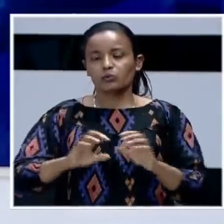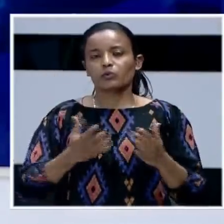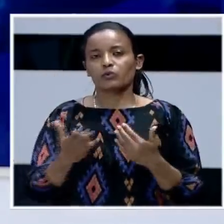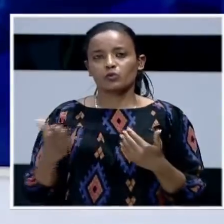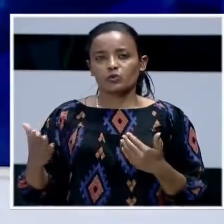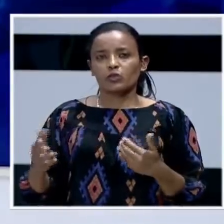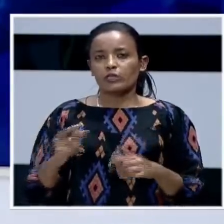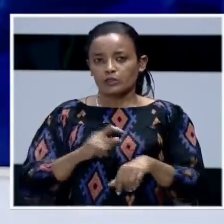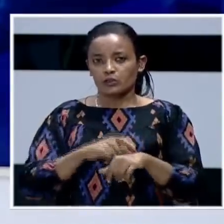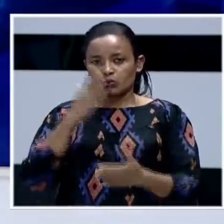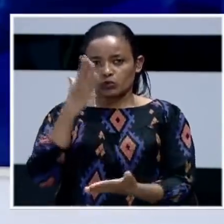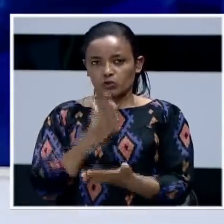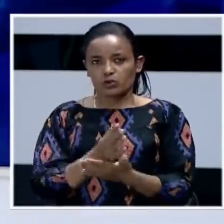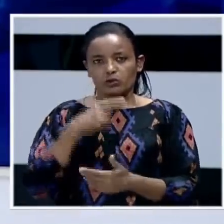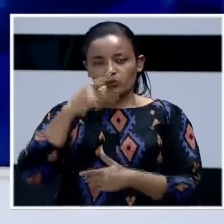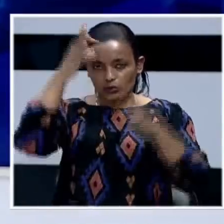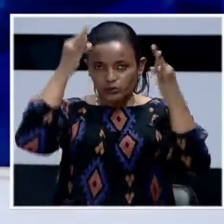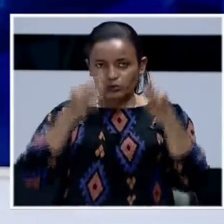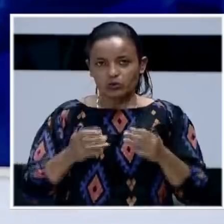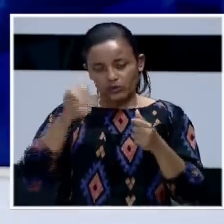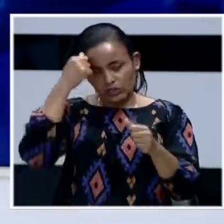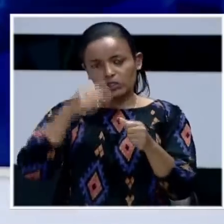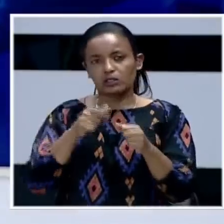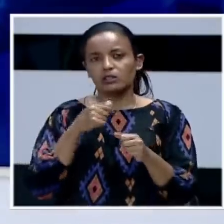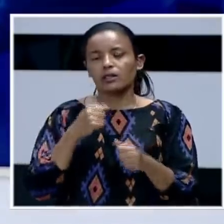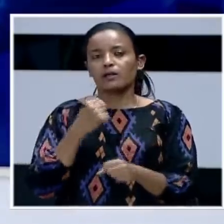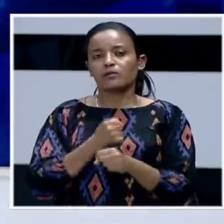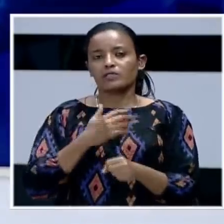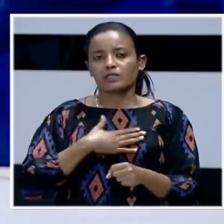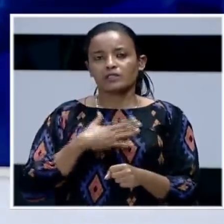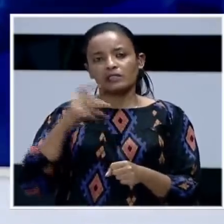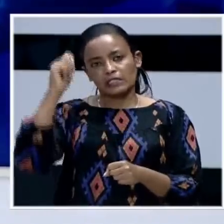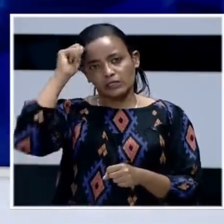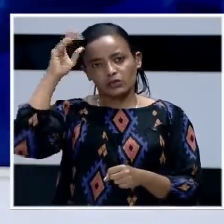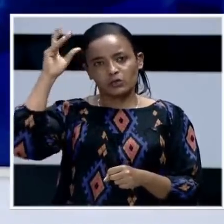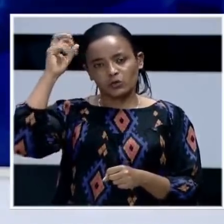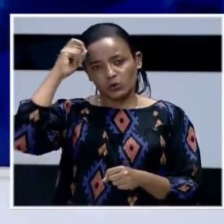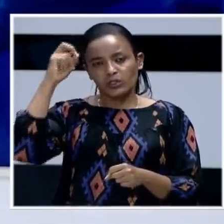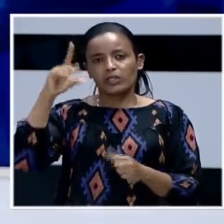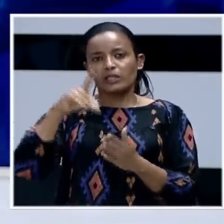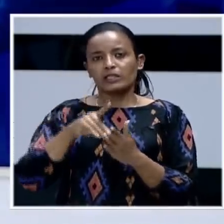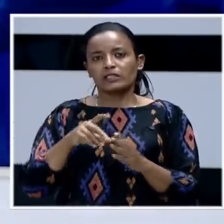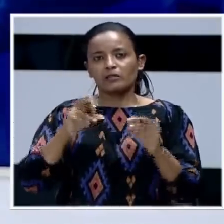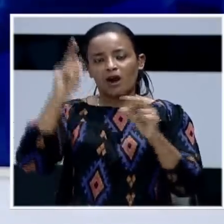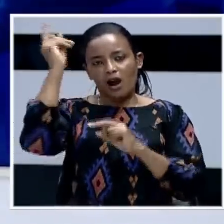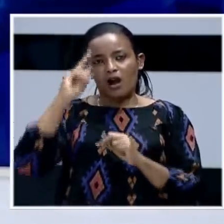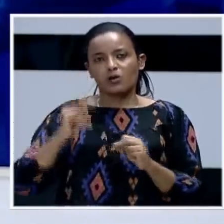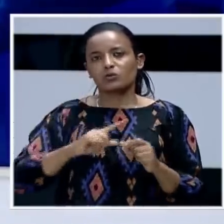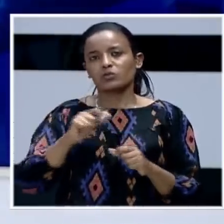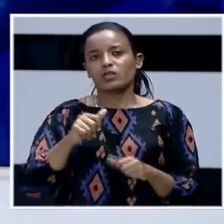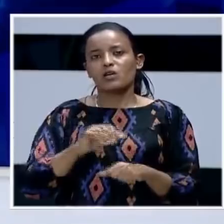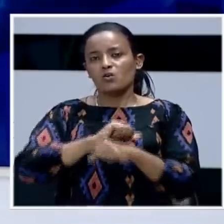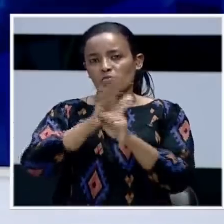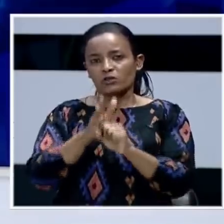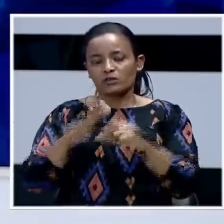گذشت نگزیود ات او قبل موسانو ذکریم. مسارحتنا تدرس ول خیدن نب کتما حوزین توجعیزو اب وان